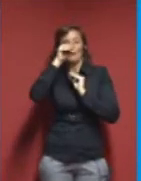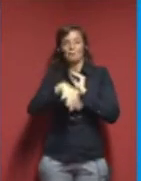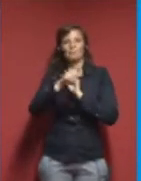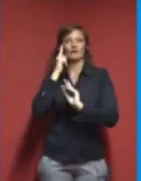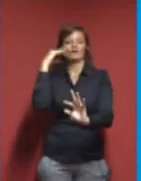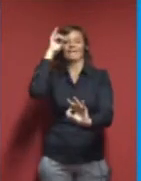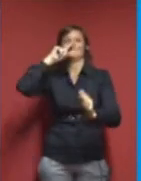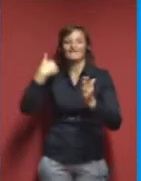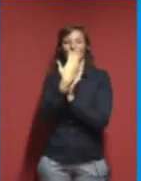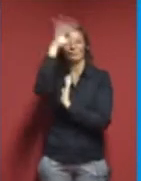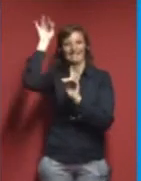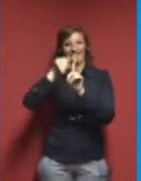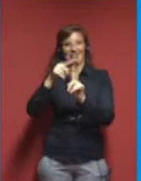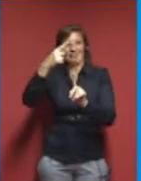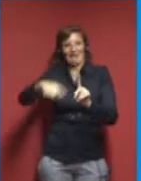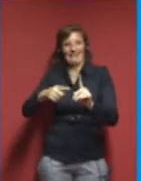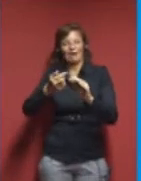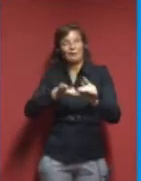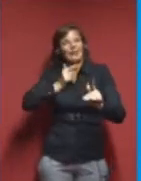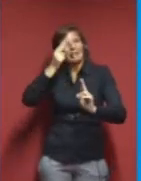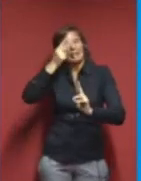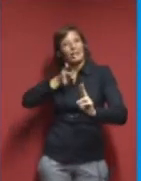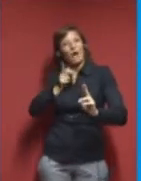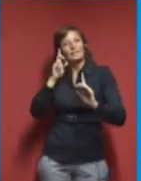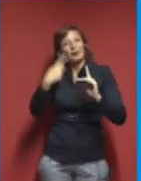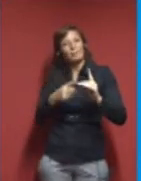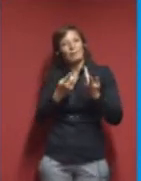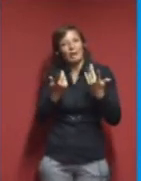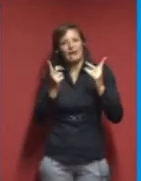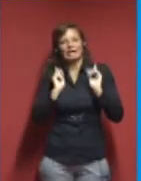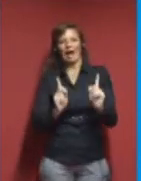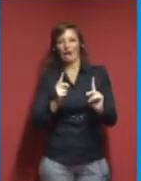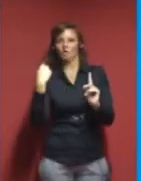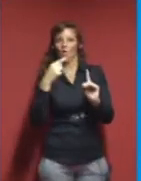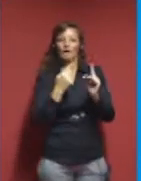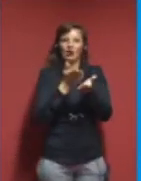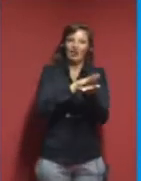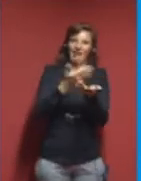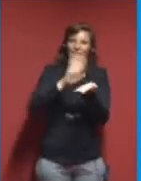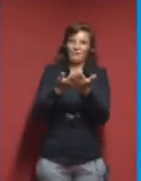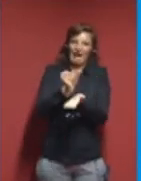ci ricorda proprio questa natura ambivalente del making e del fare.